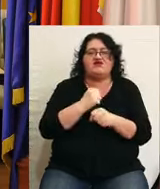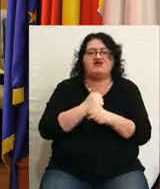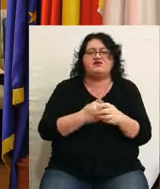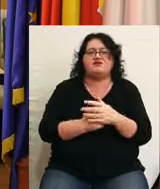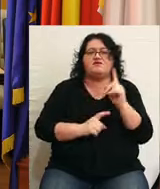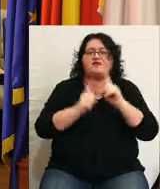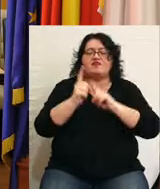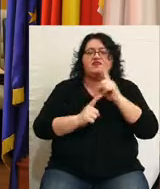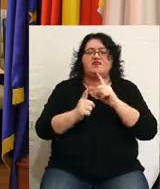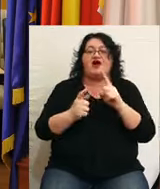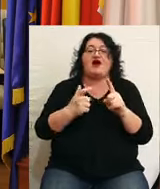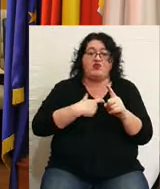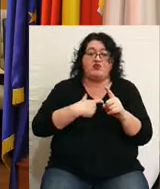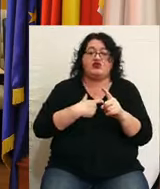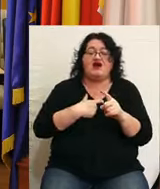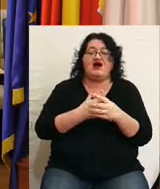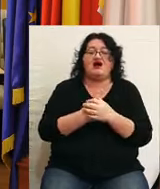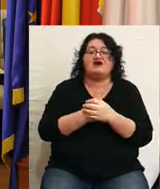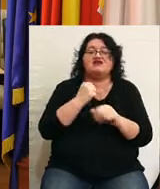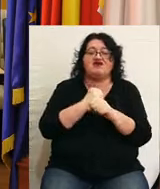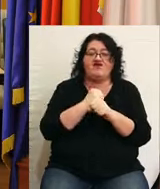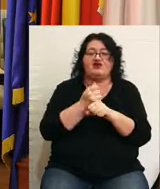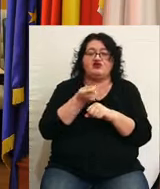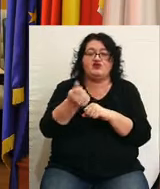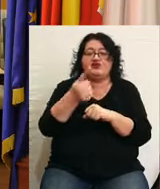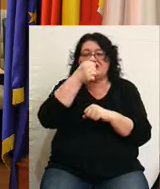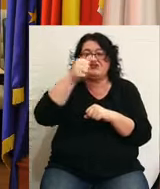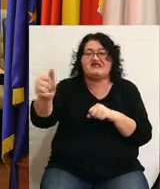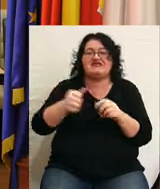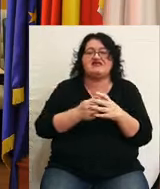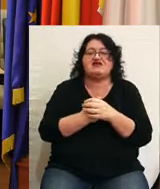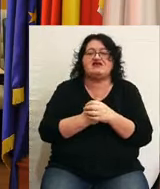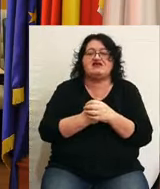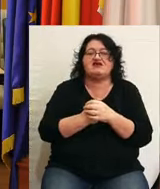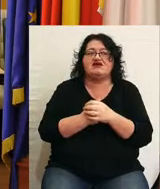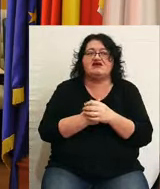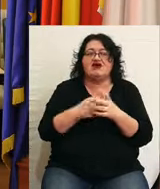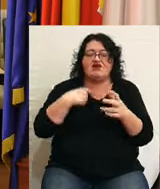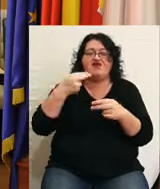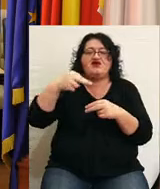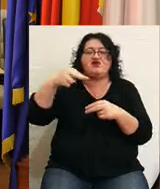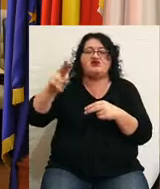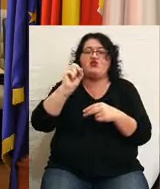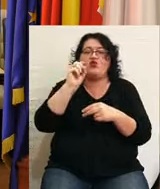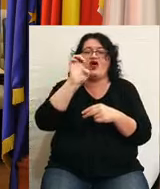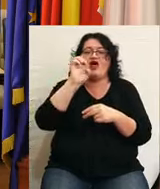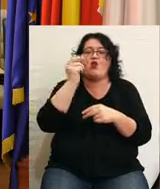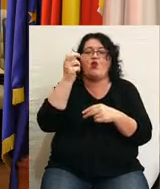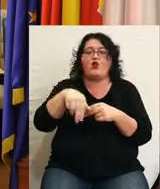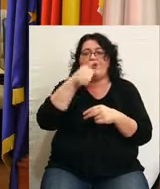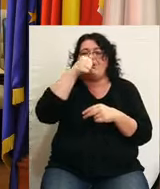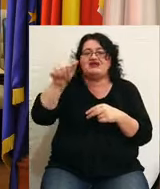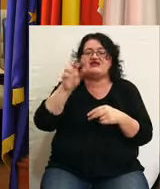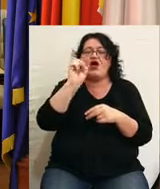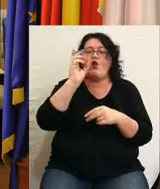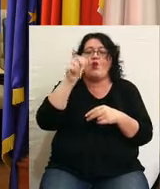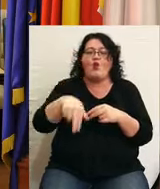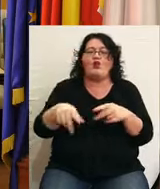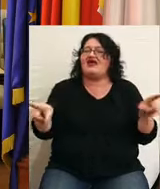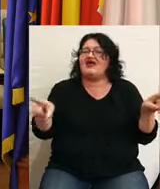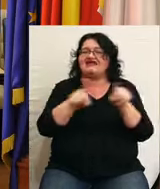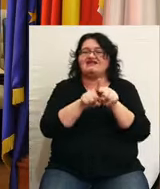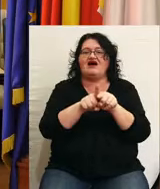Dacă am fi în stare să facem plăți la zi, am fi continuat cu E.ON. Pentru că și E.ON,